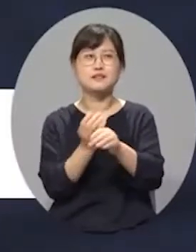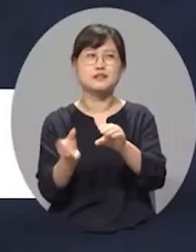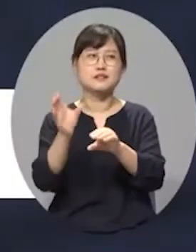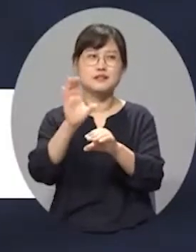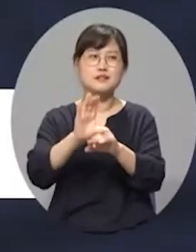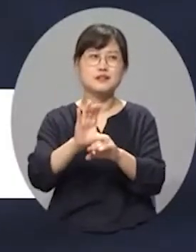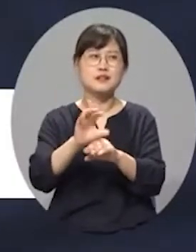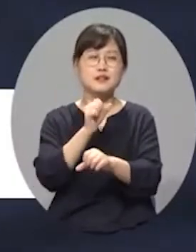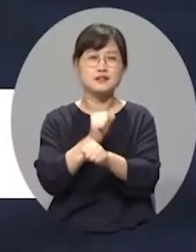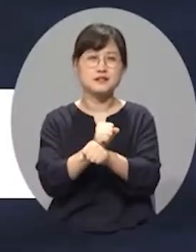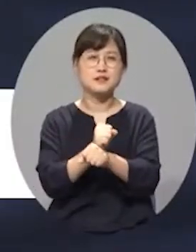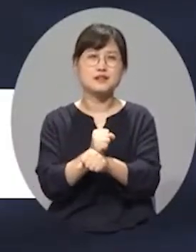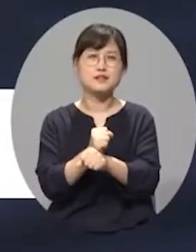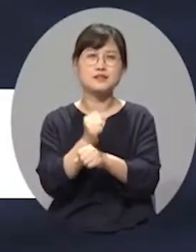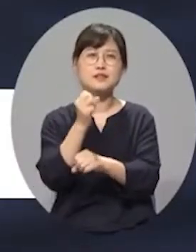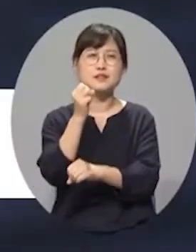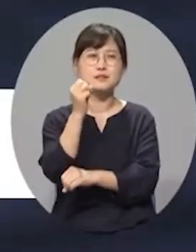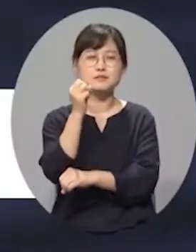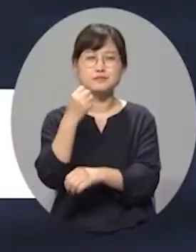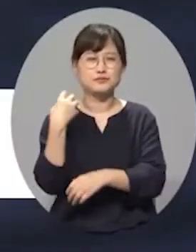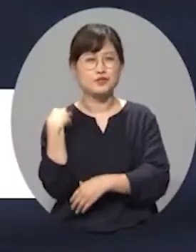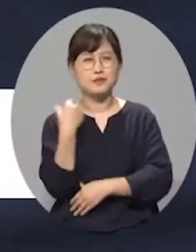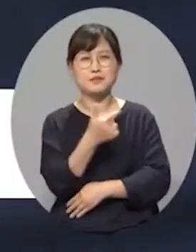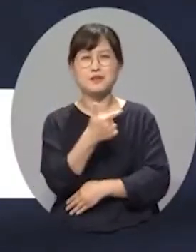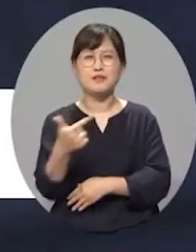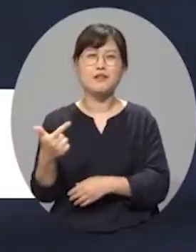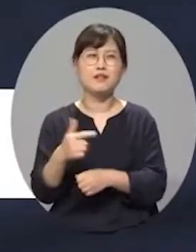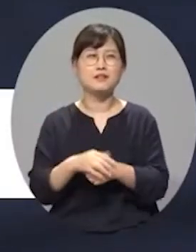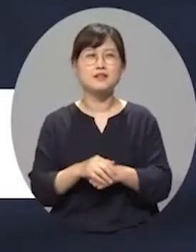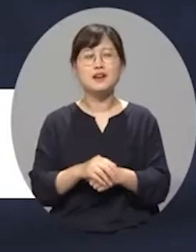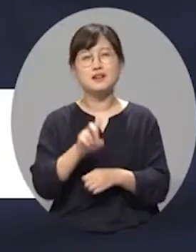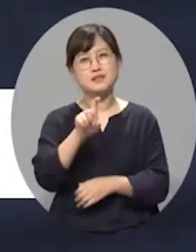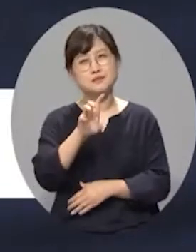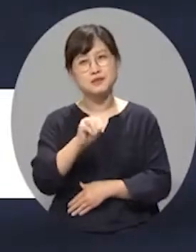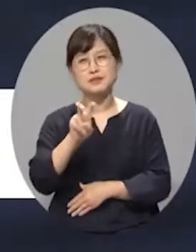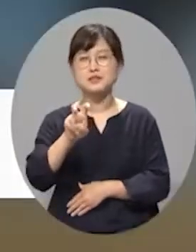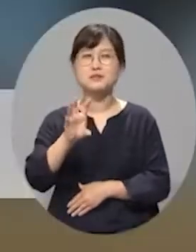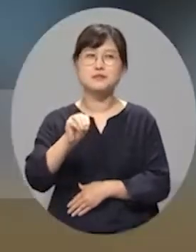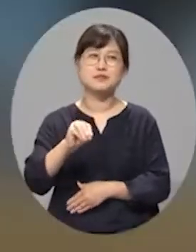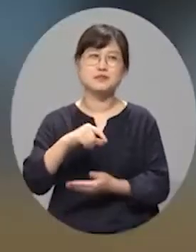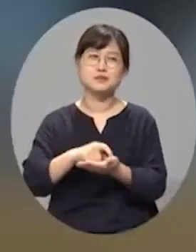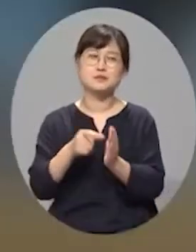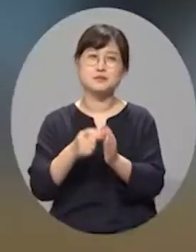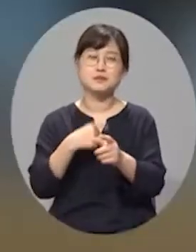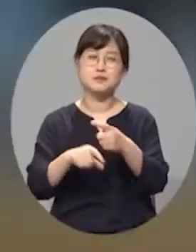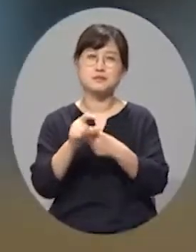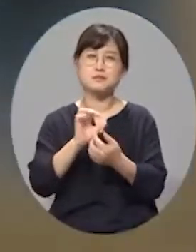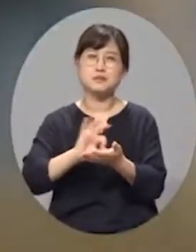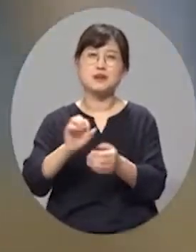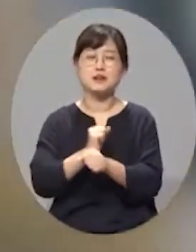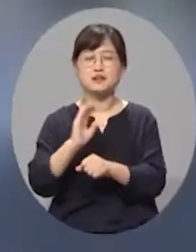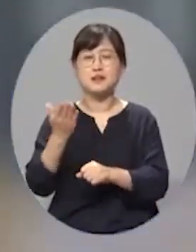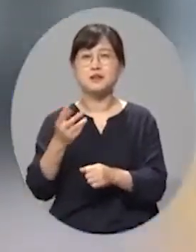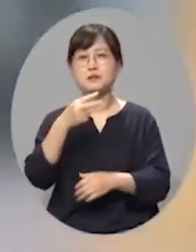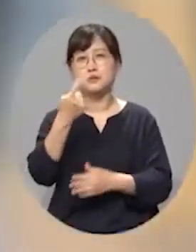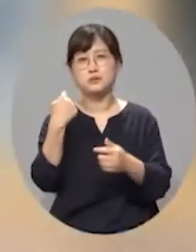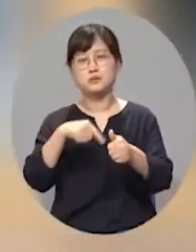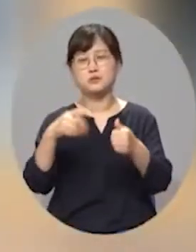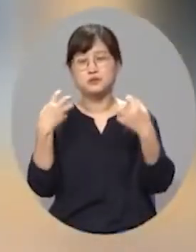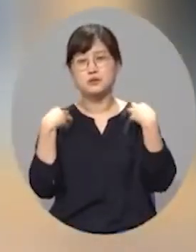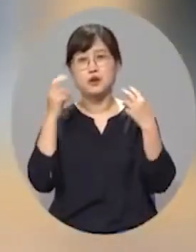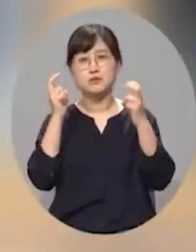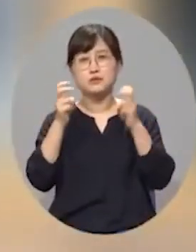때문에 학부모에게 부담되는 부분이 크죠. 학부모들한테 10만 원에서 20만 원 정도 더. 도교육청은 업체 중 세